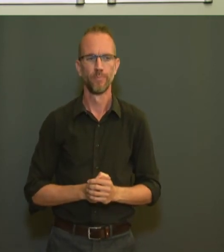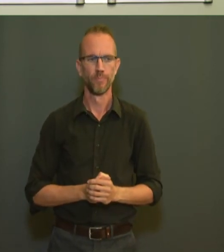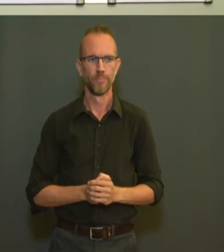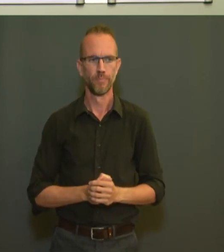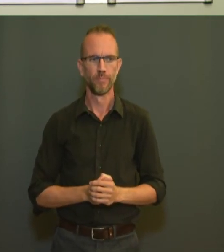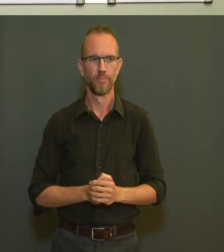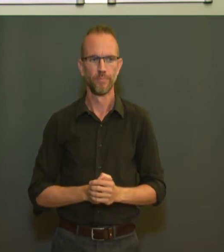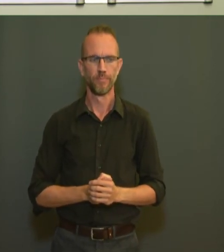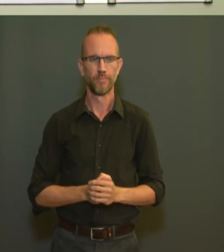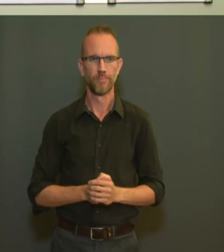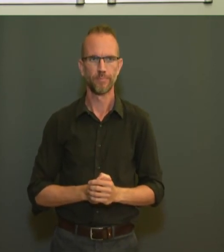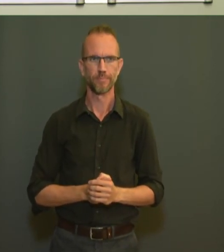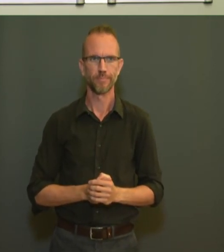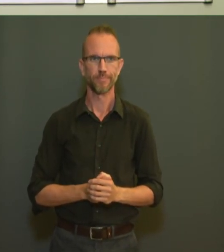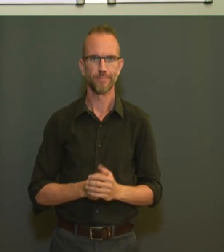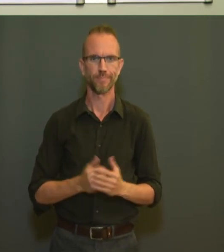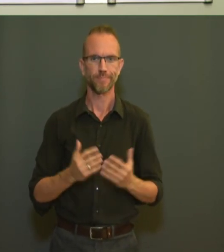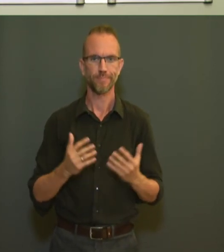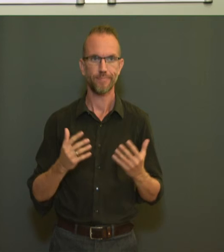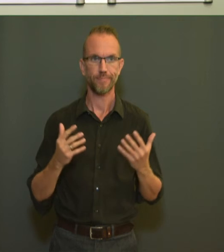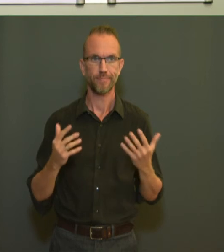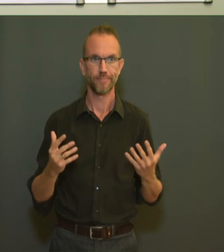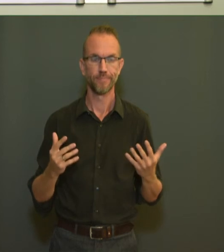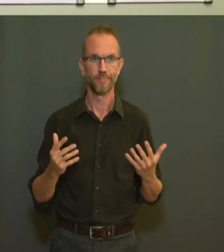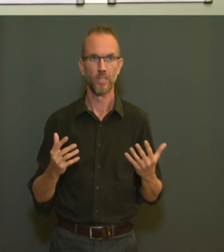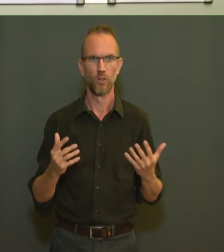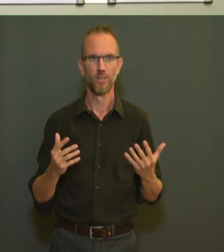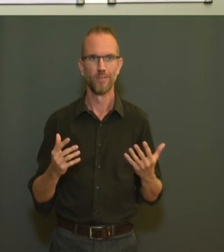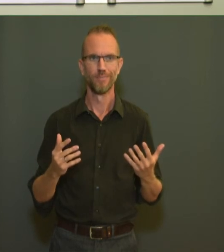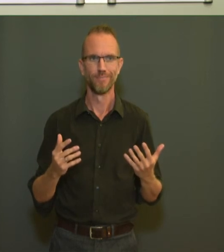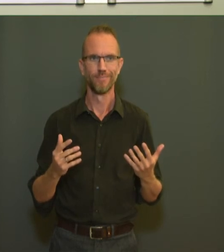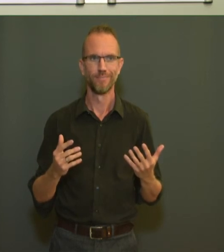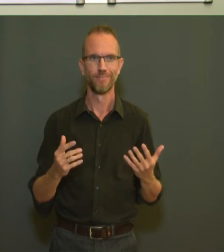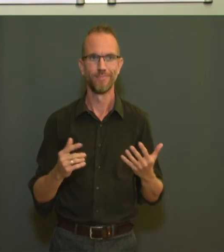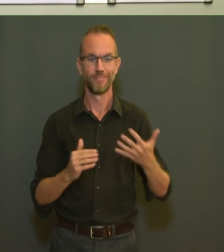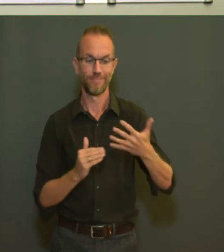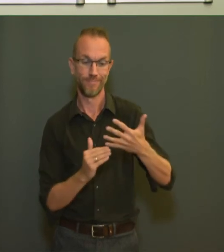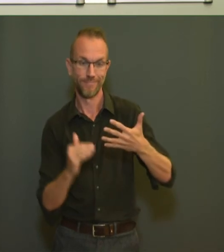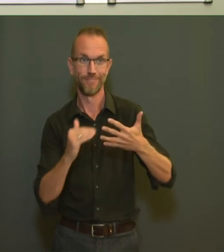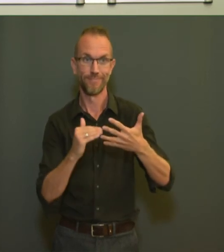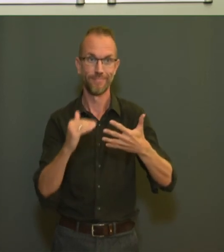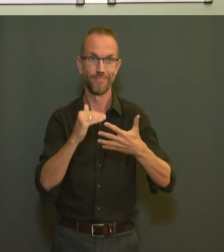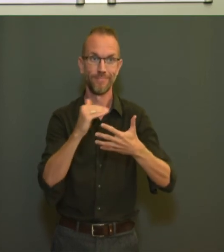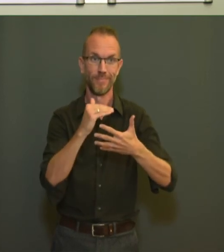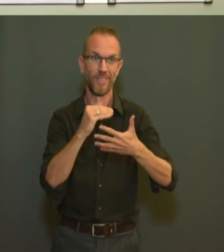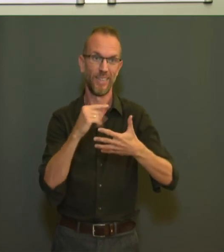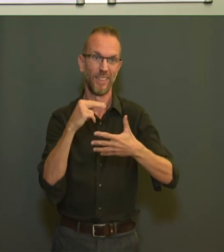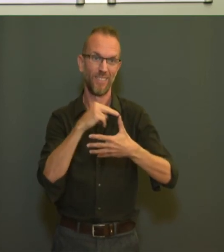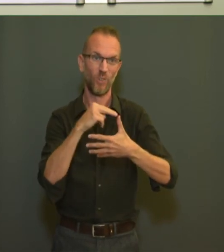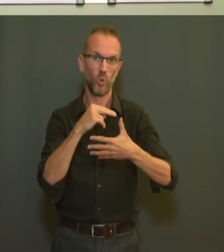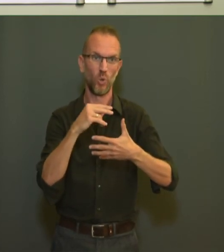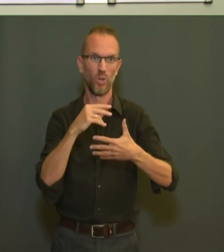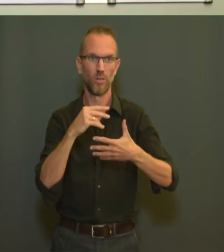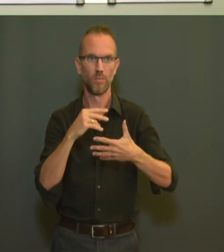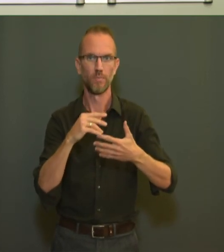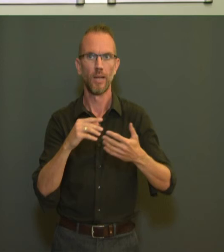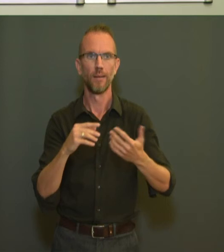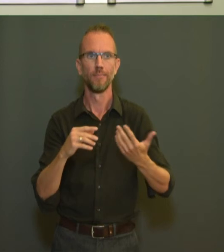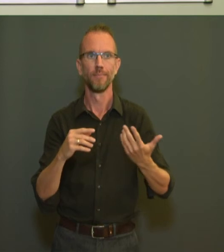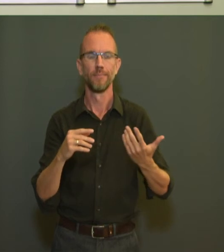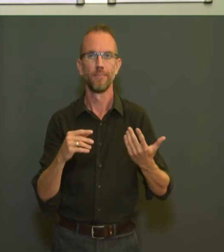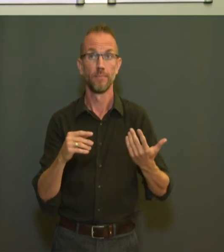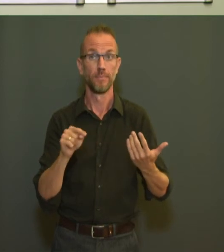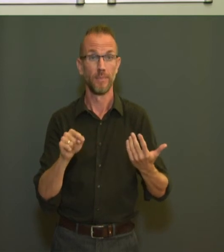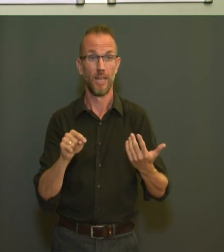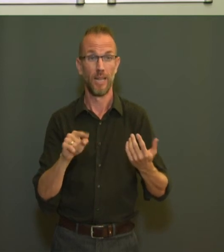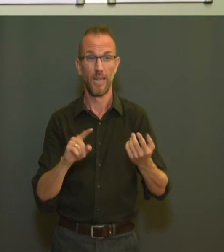Tout ceci, à partir du moment où on a un niveau d'alarme, est bien sûr important seulement si cela conduit à quelque chose. Ce